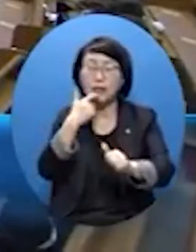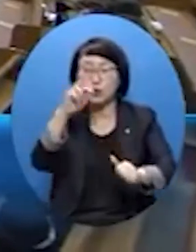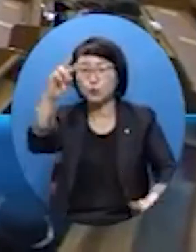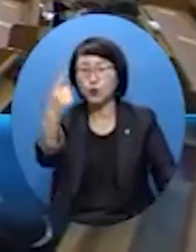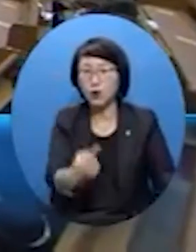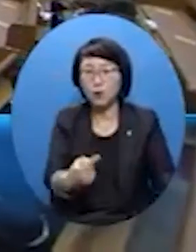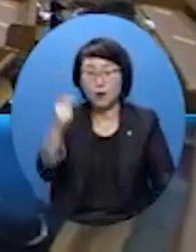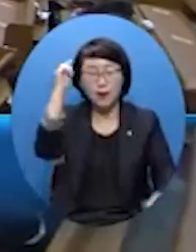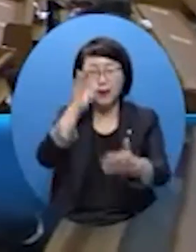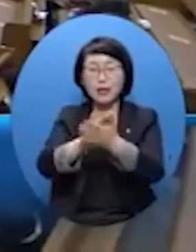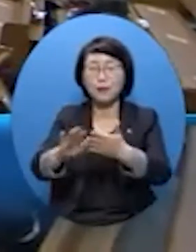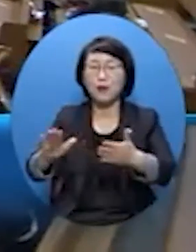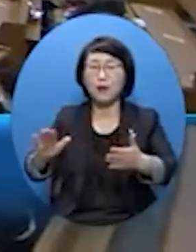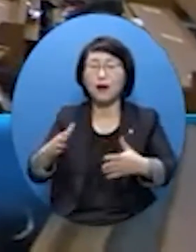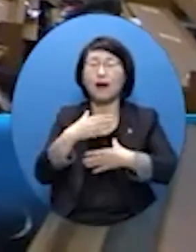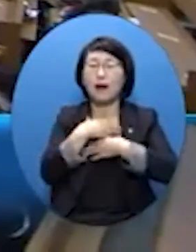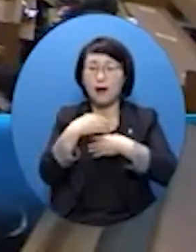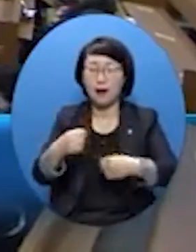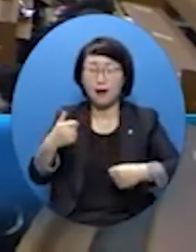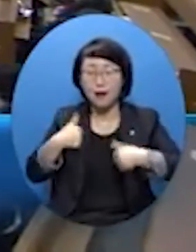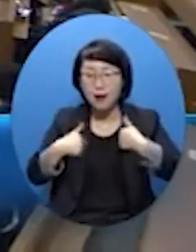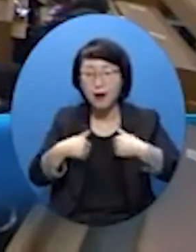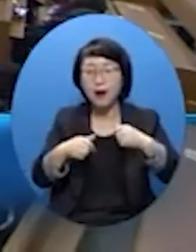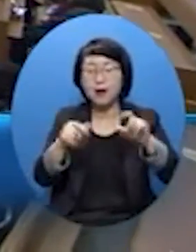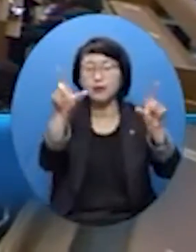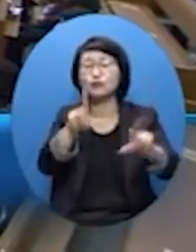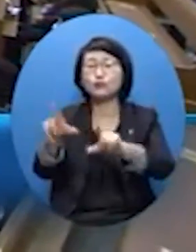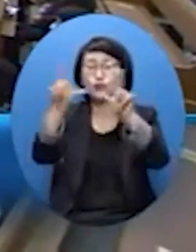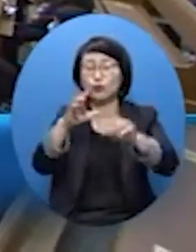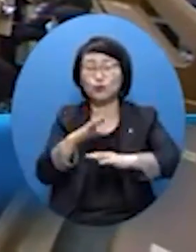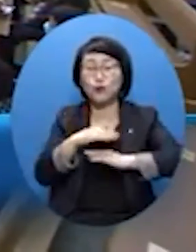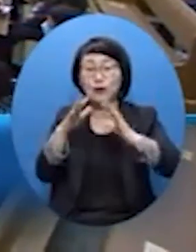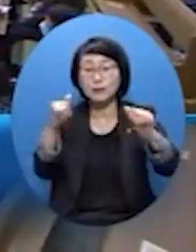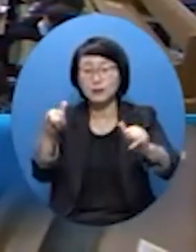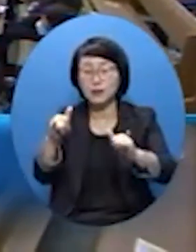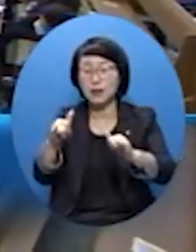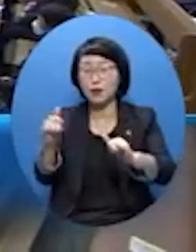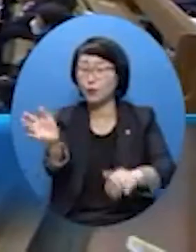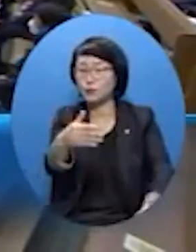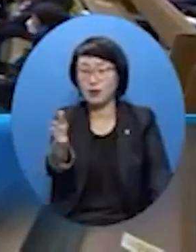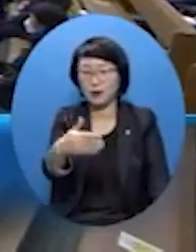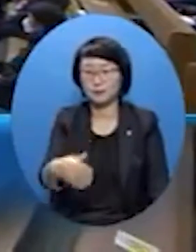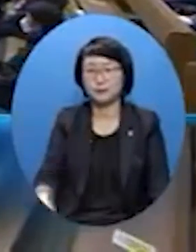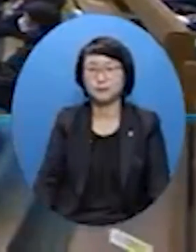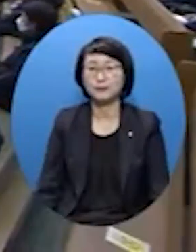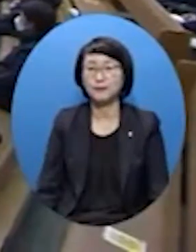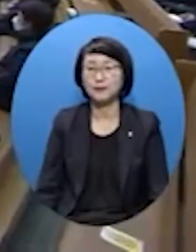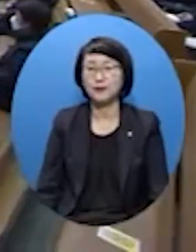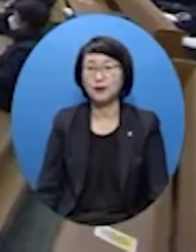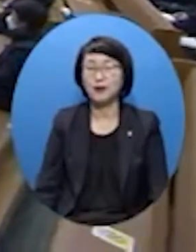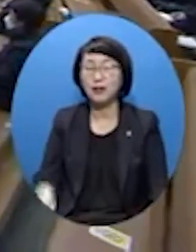돌아와서 태평과 안락을 누릴 것이며 두렵게 할 자가 없으리라.